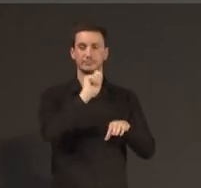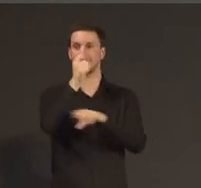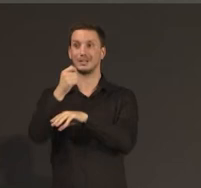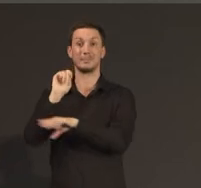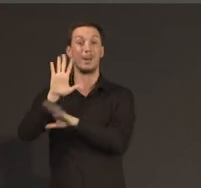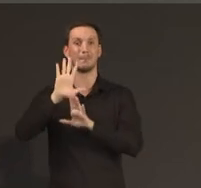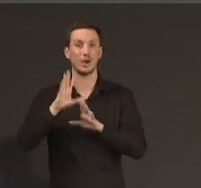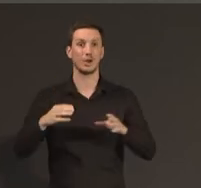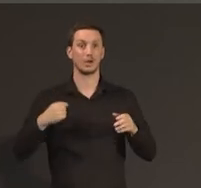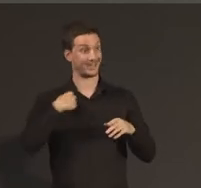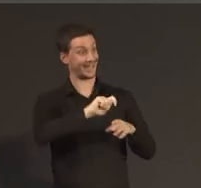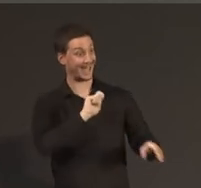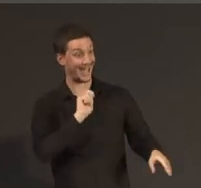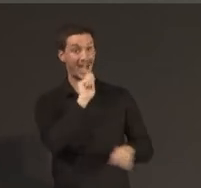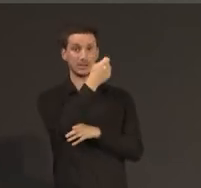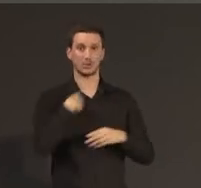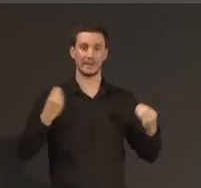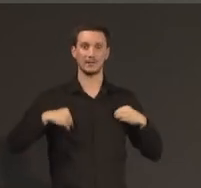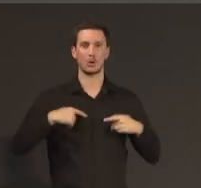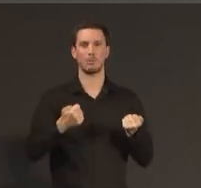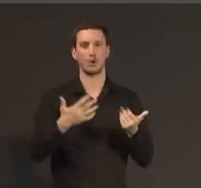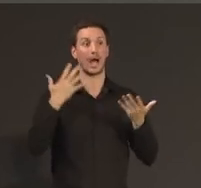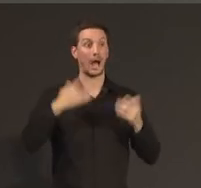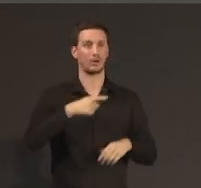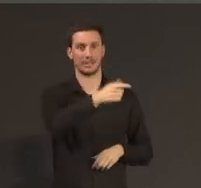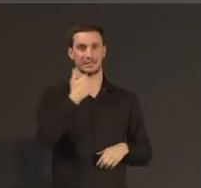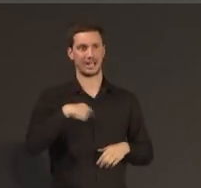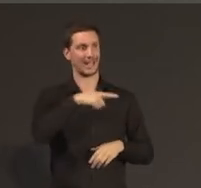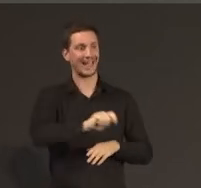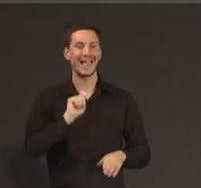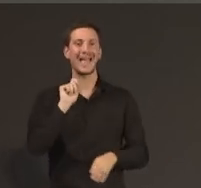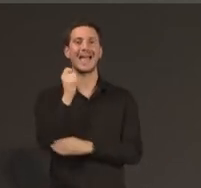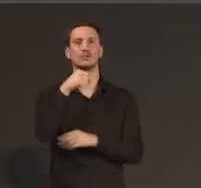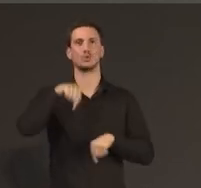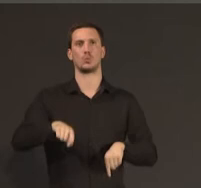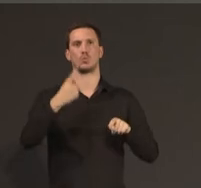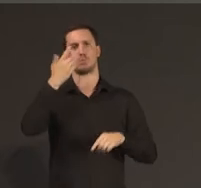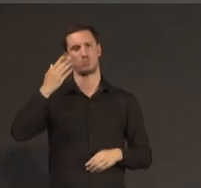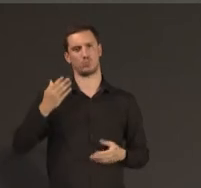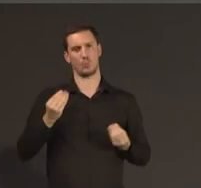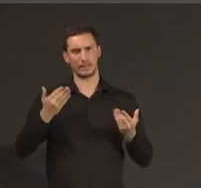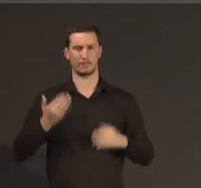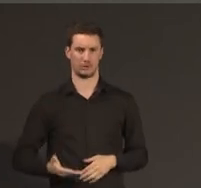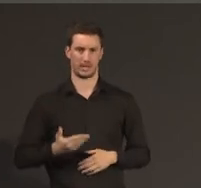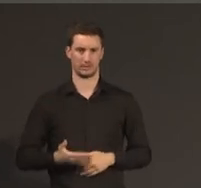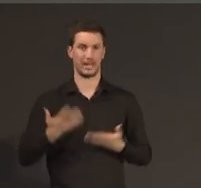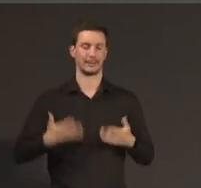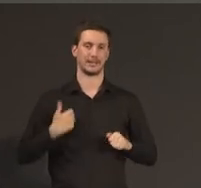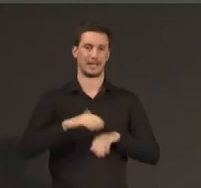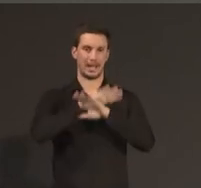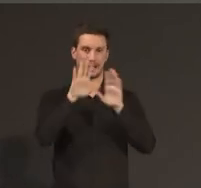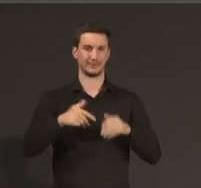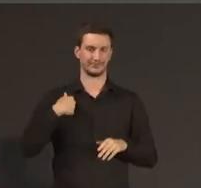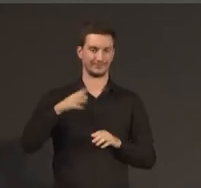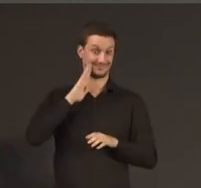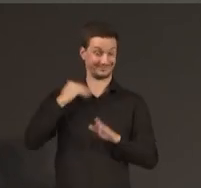gaudim prou dels grans èxits que tenim. I avui heu assolit un èxit molt important. Acabo. Tal com us